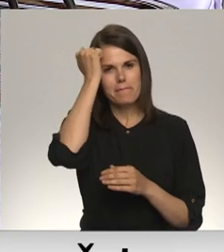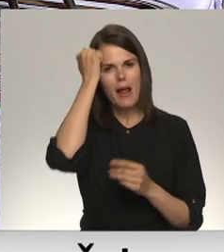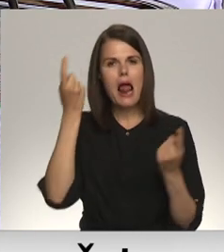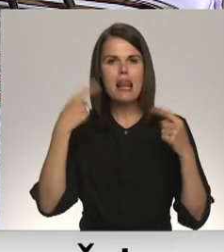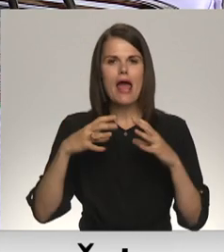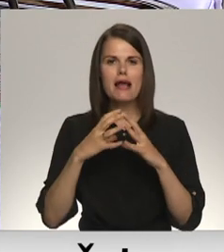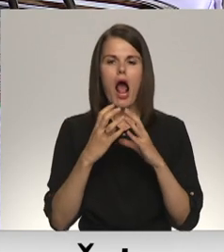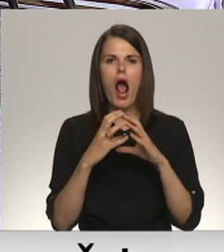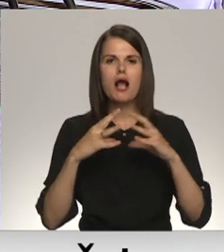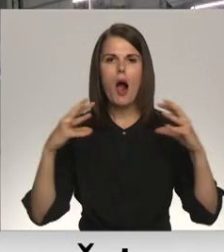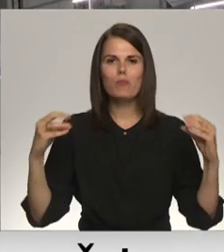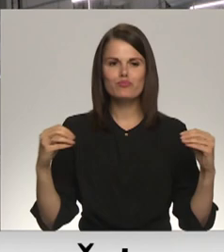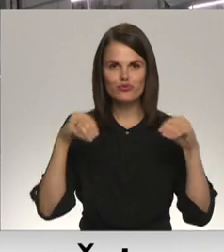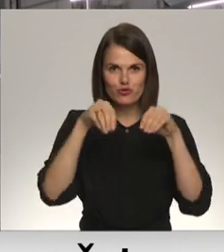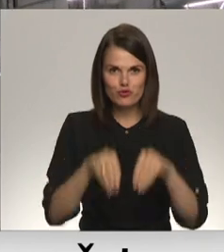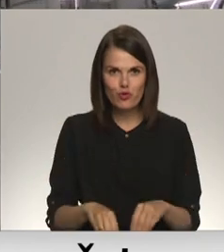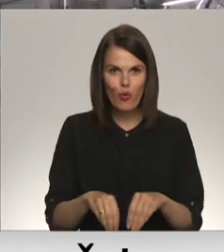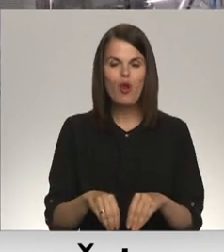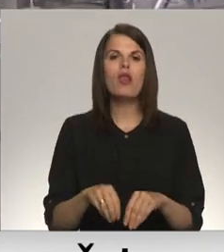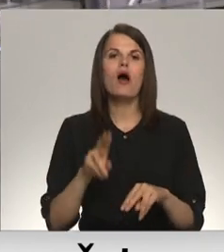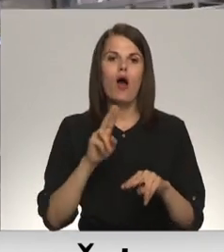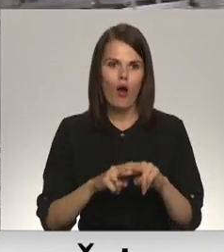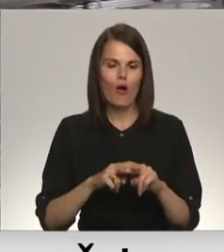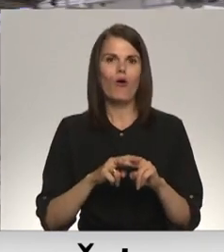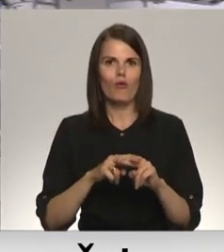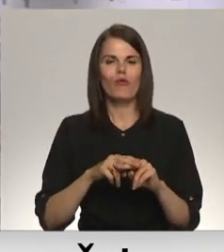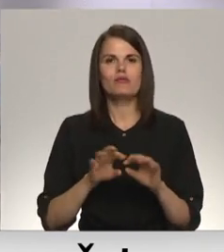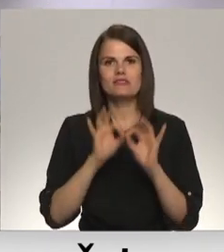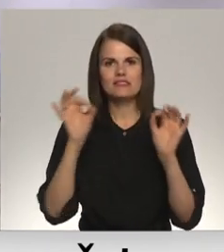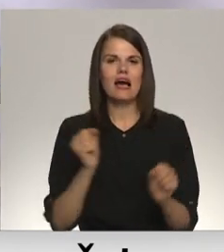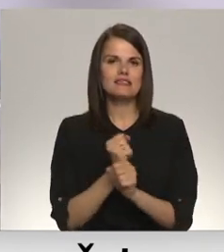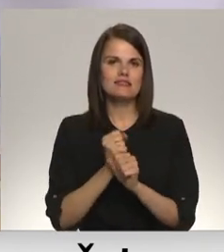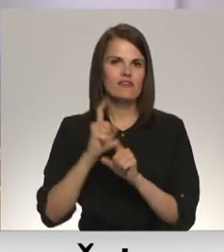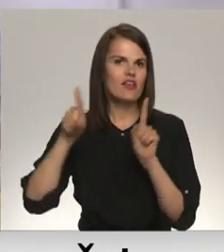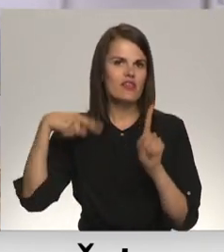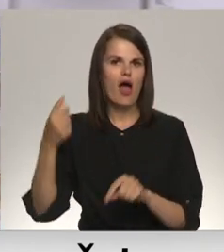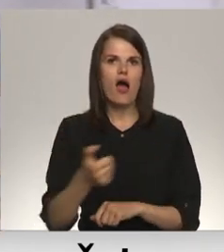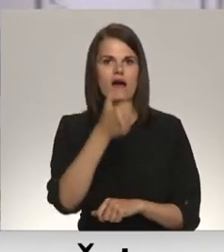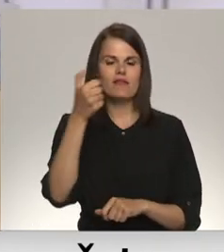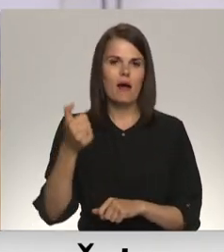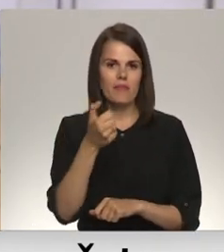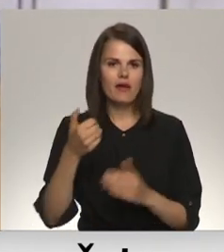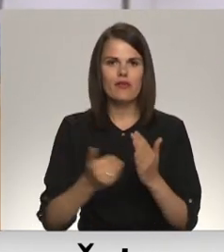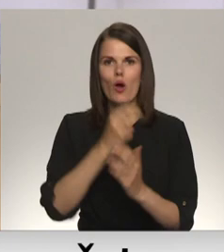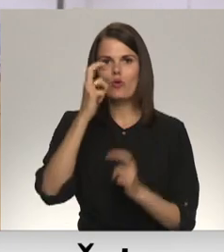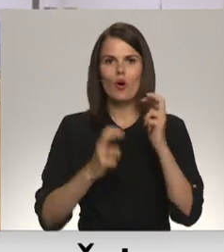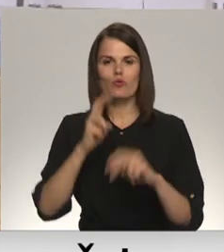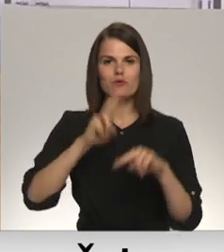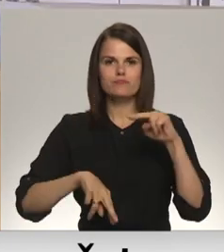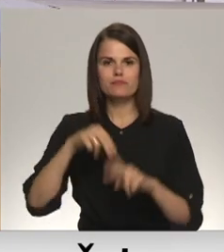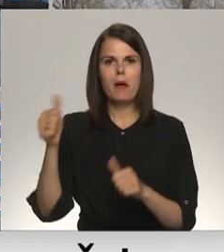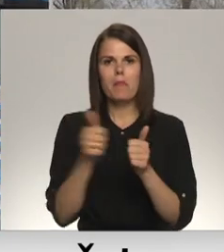Ražošanu plāno sākt gada beigās, ar pilnu jaudu rūpnīca sāks strādāt nākamgad. Jaunā rūpnīca Ādižos uzcelta